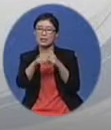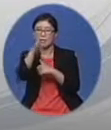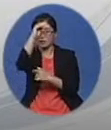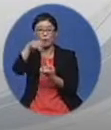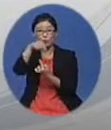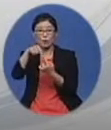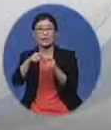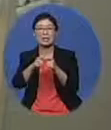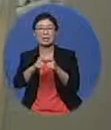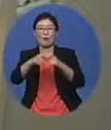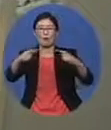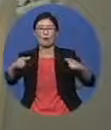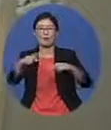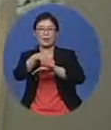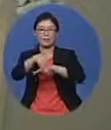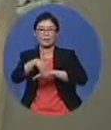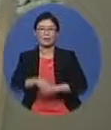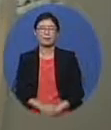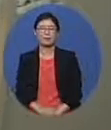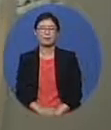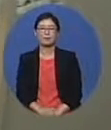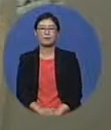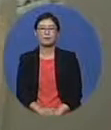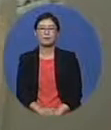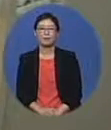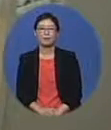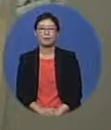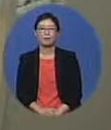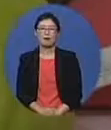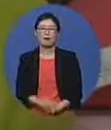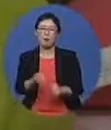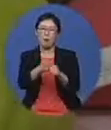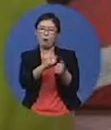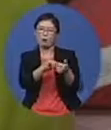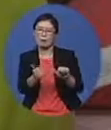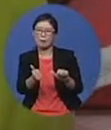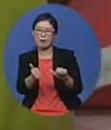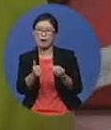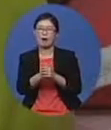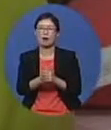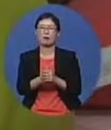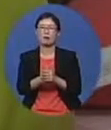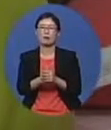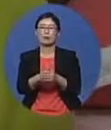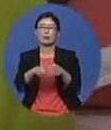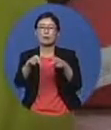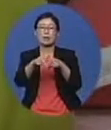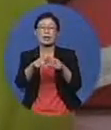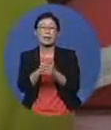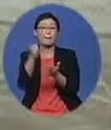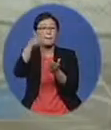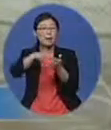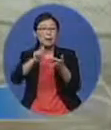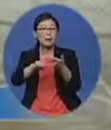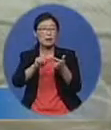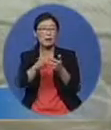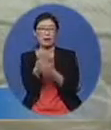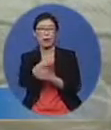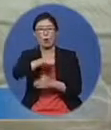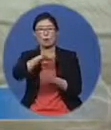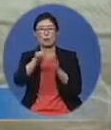지자체로 확대됩니다. 아울러 복지부는 사망한 경우나 장애 판정 명령 등 필요한 조치를 거부한 경우에 실시하는